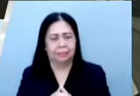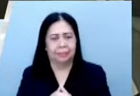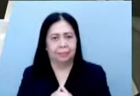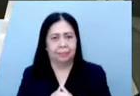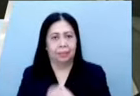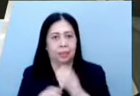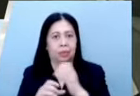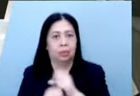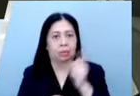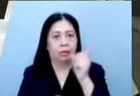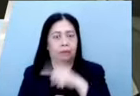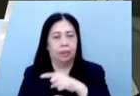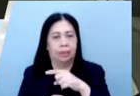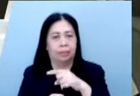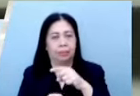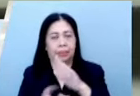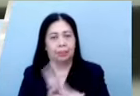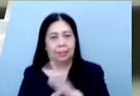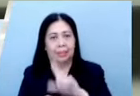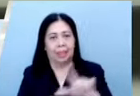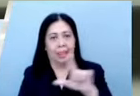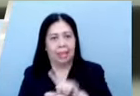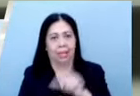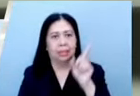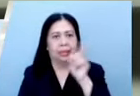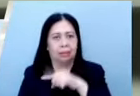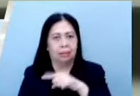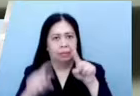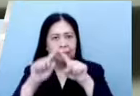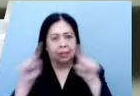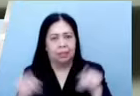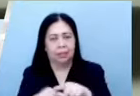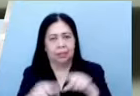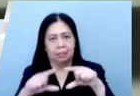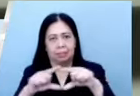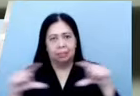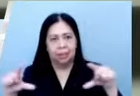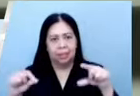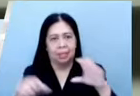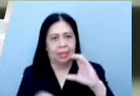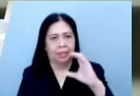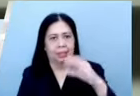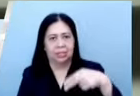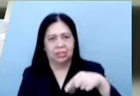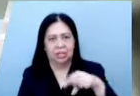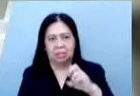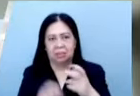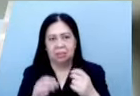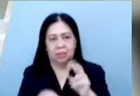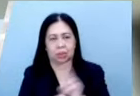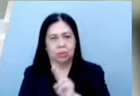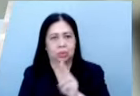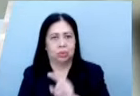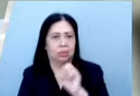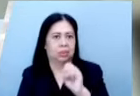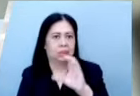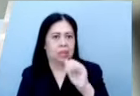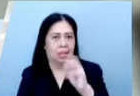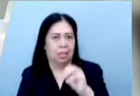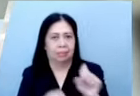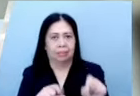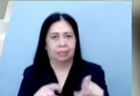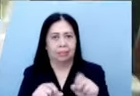peking titulo kasama ang mga pineke ring manager's check. Tila gagamitin daw ito sa scam sa bentahan ng